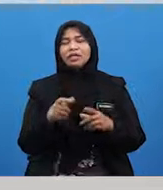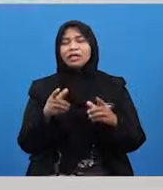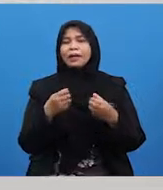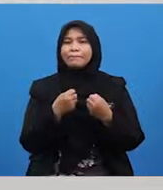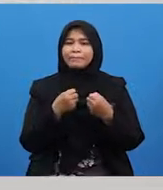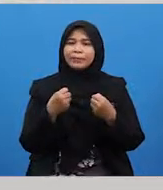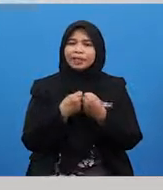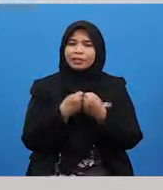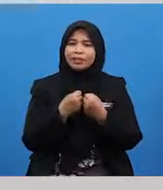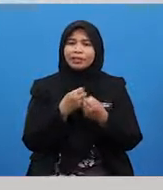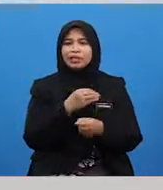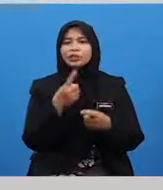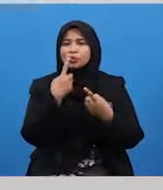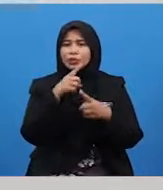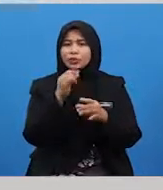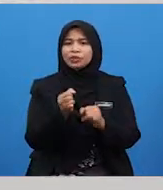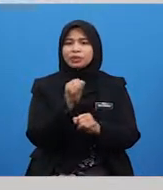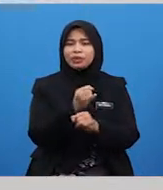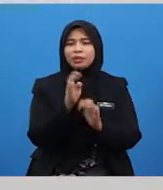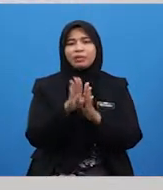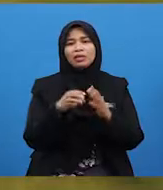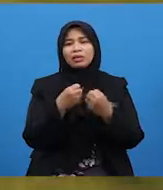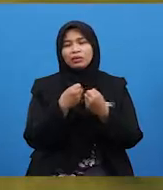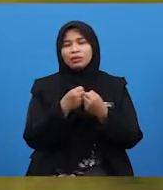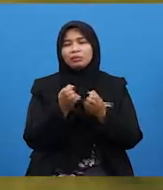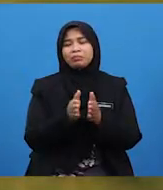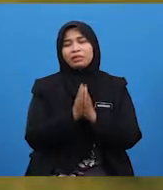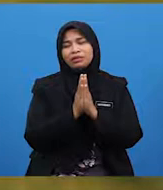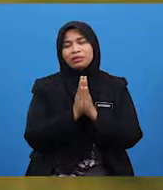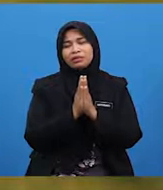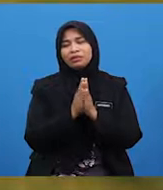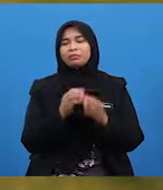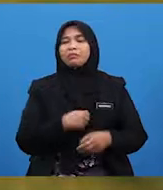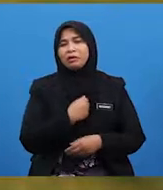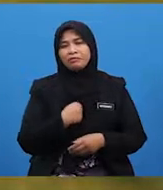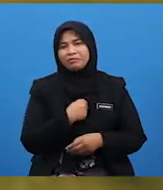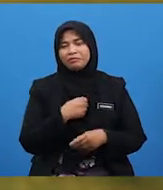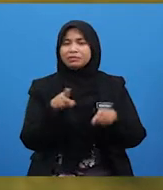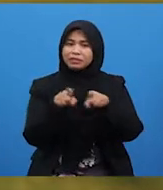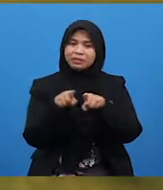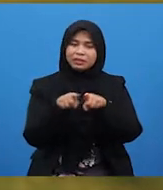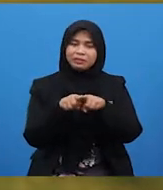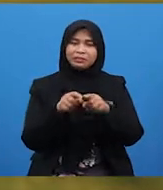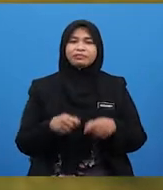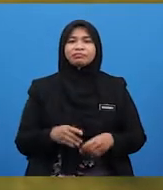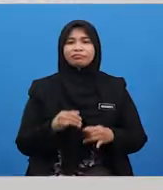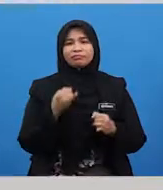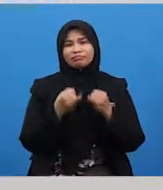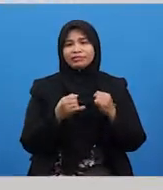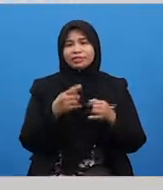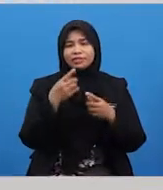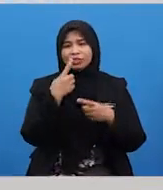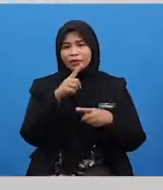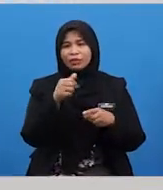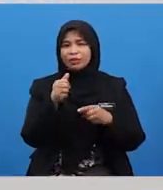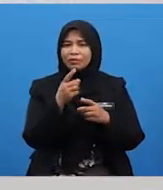bergaduh meminta maaf sesama mereka. Betulkah jawapan murid-murid? Jika betul, tahniah.